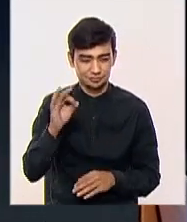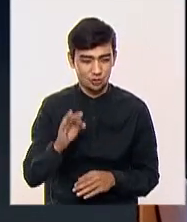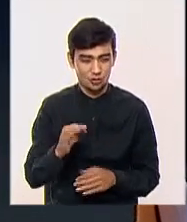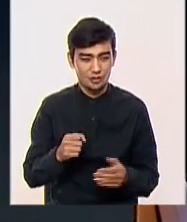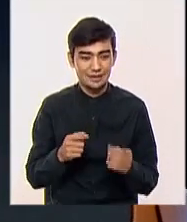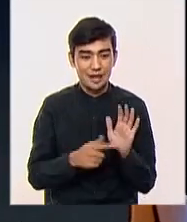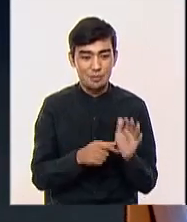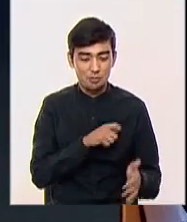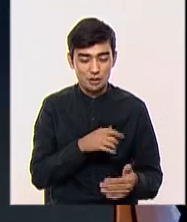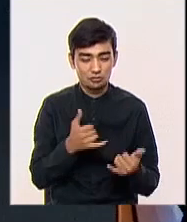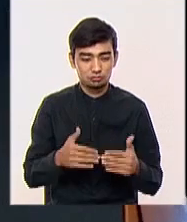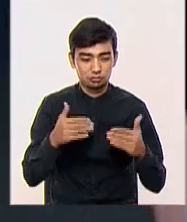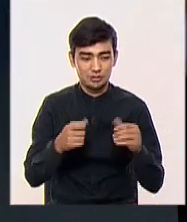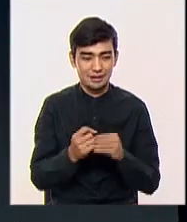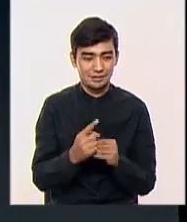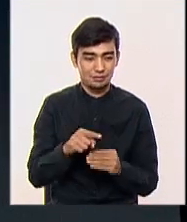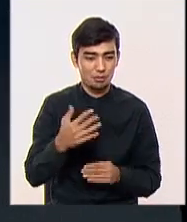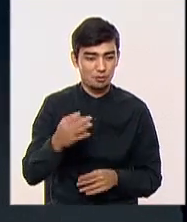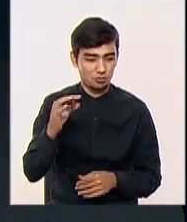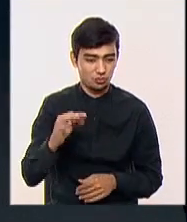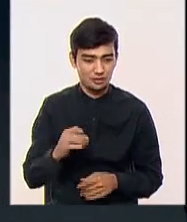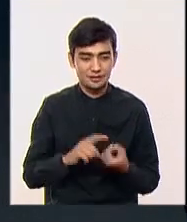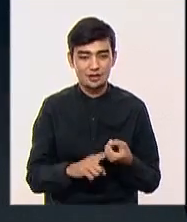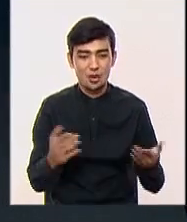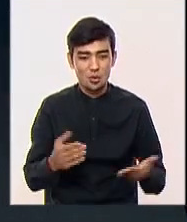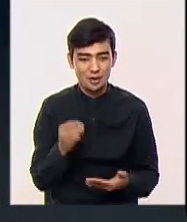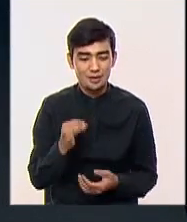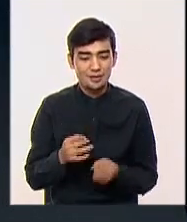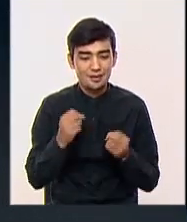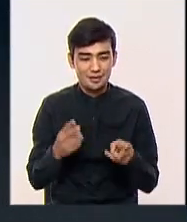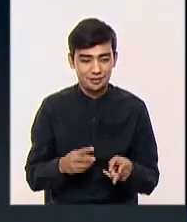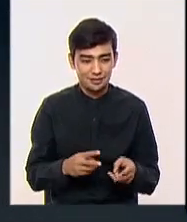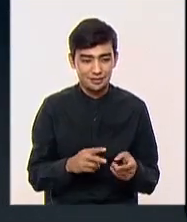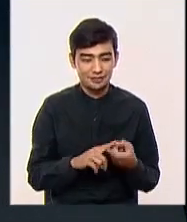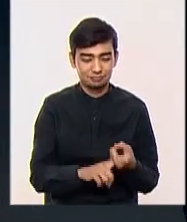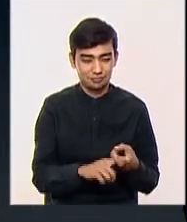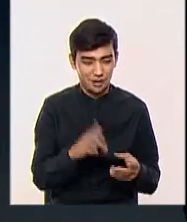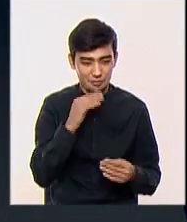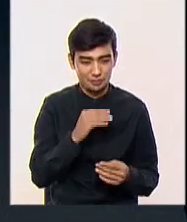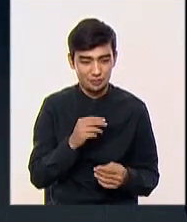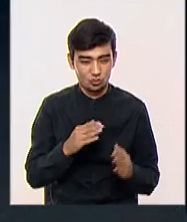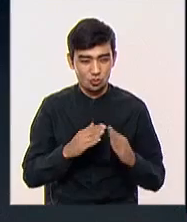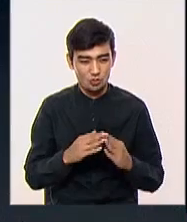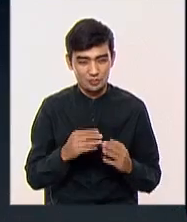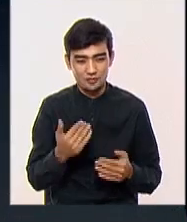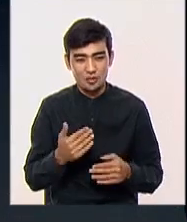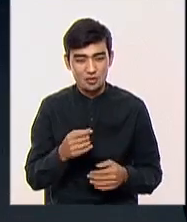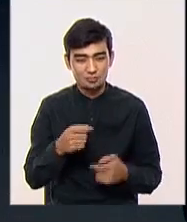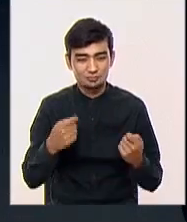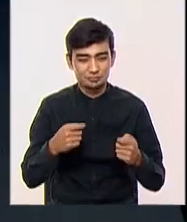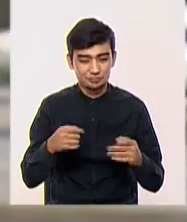7 до 11,5%. С чем это связано и как это отразится на рынке недвижимости, узнавал Еламан